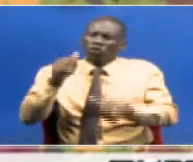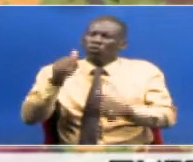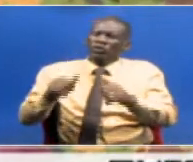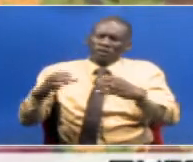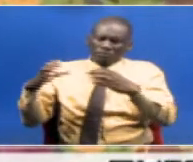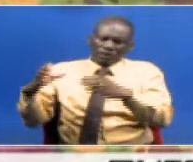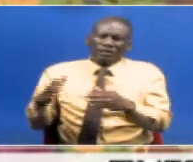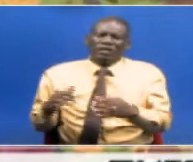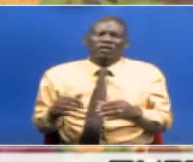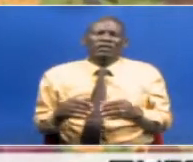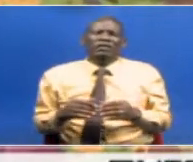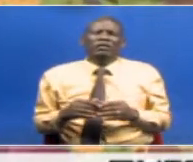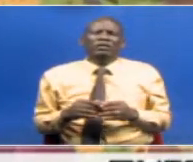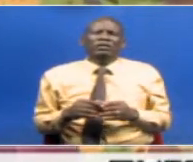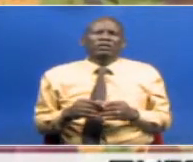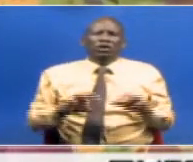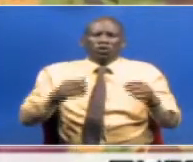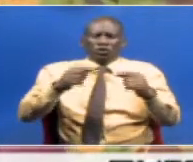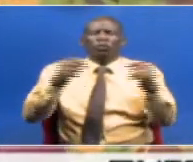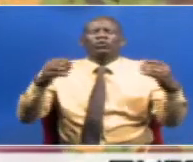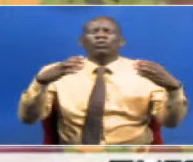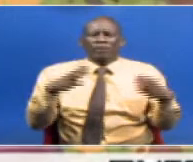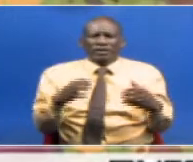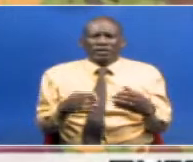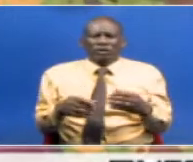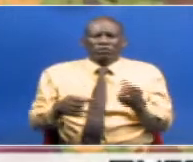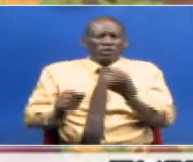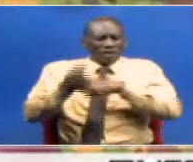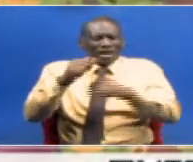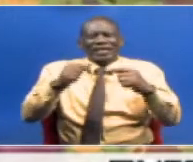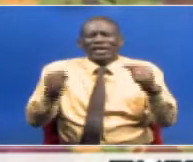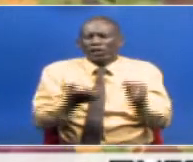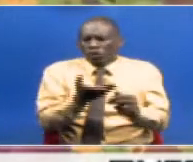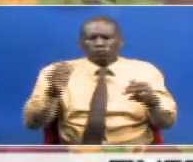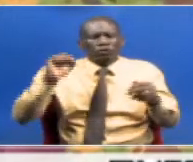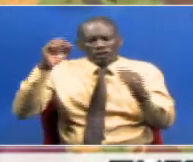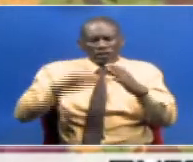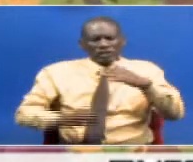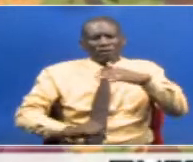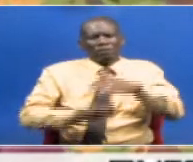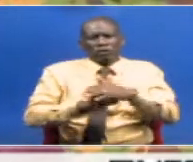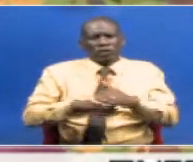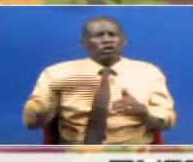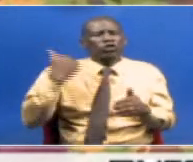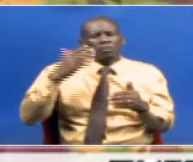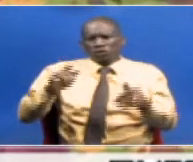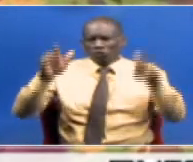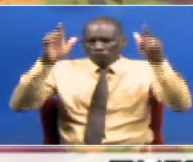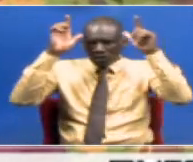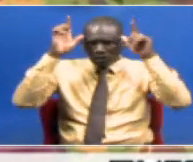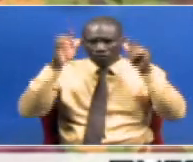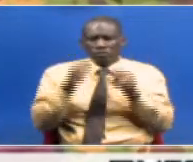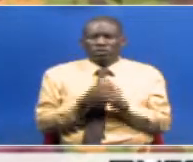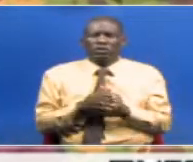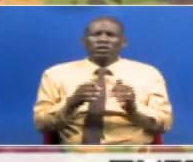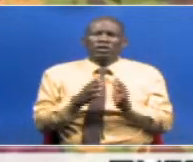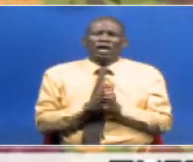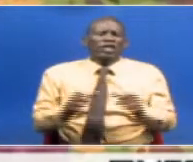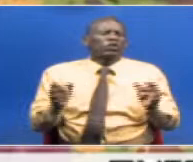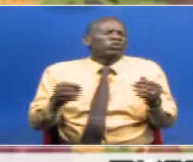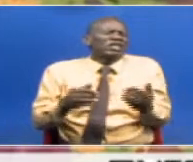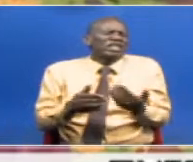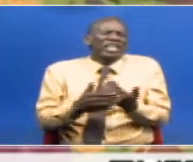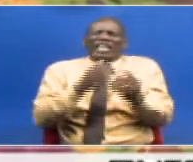political party, or the opposition. We'll take action against them, and we'll be very ruthless, and we will not care how